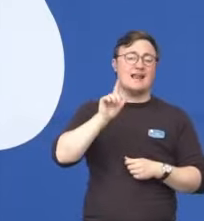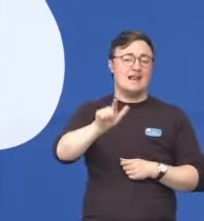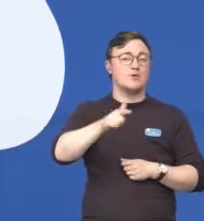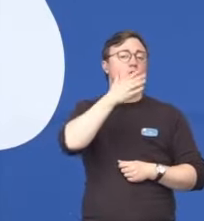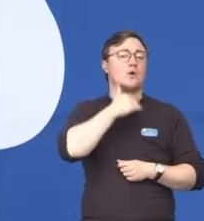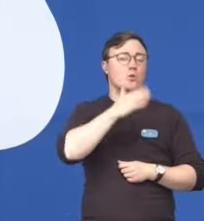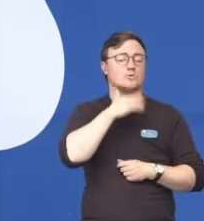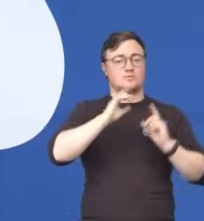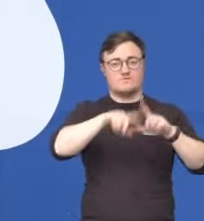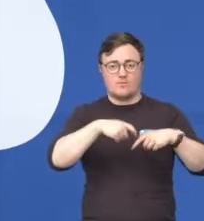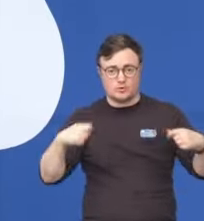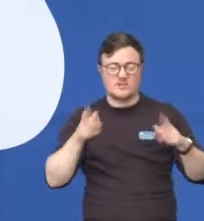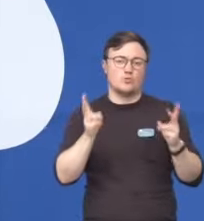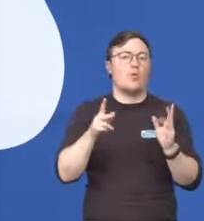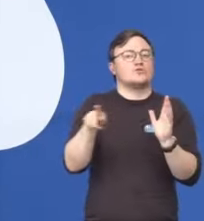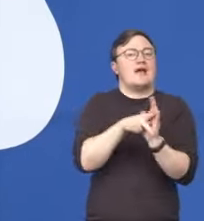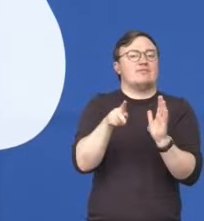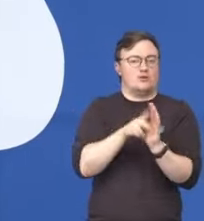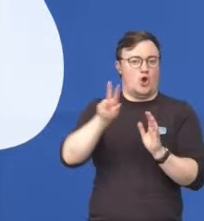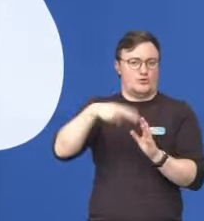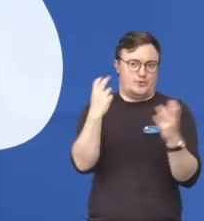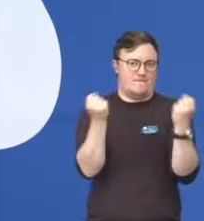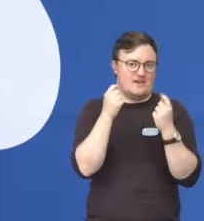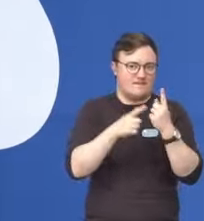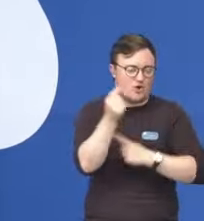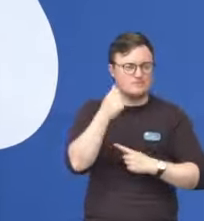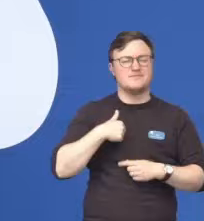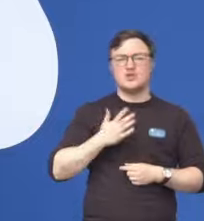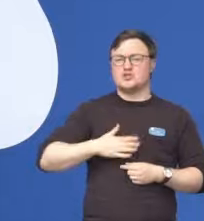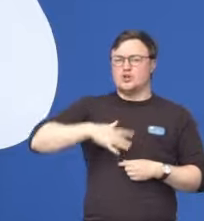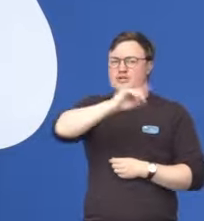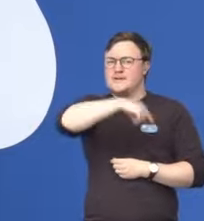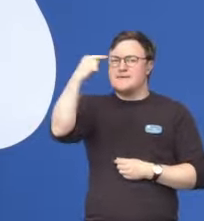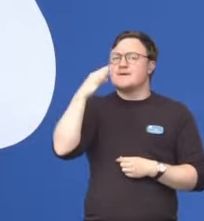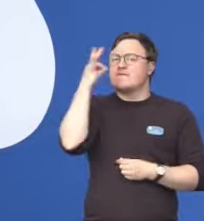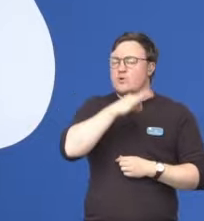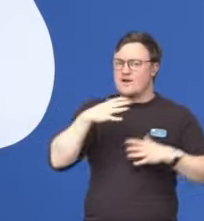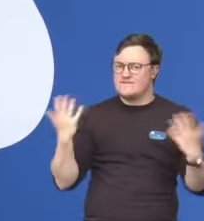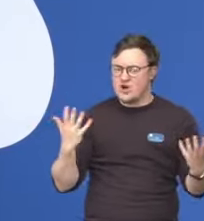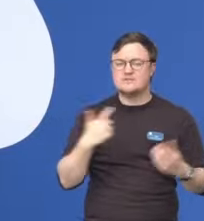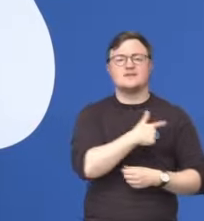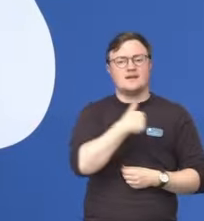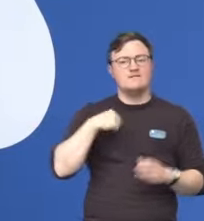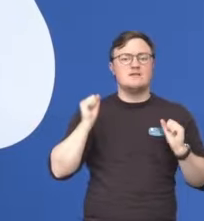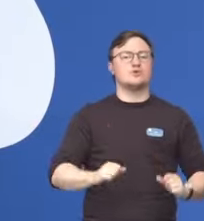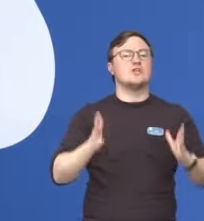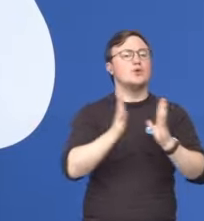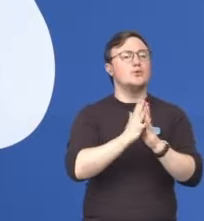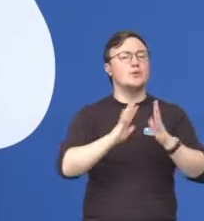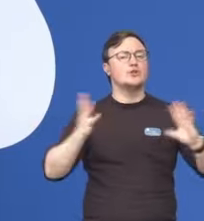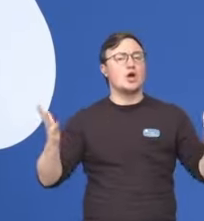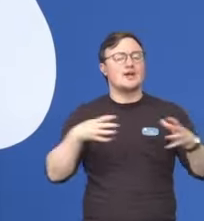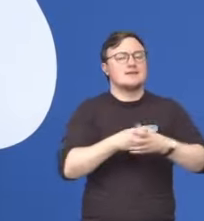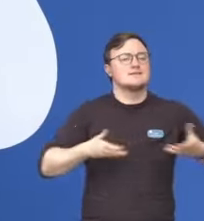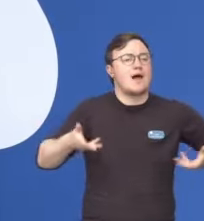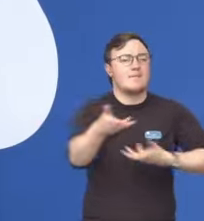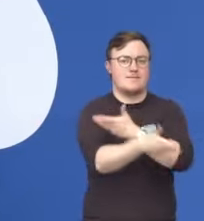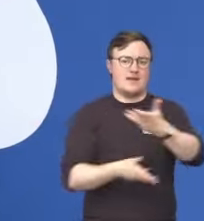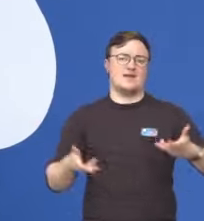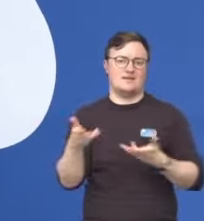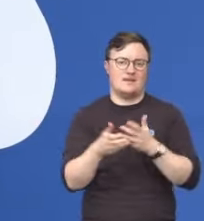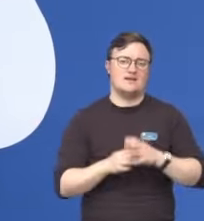här jätteviktiga valet. Jag tycker att det viktigaste som vi behöver se görs i Europa nu, det är att utöka själva formerna för samarbetet. För